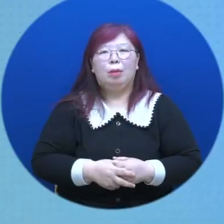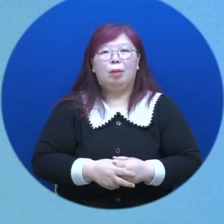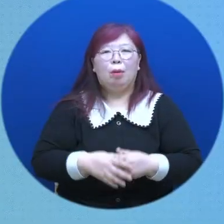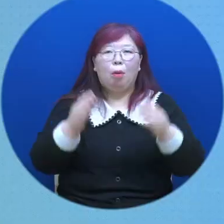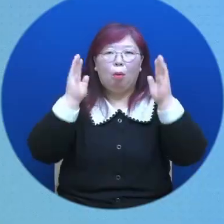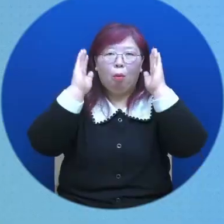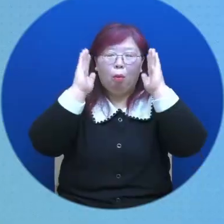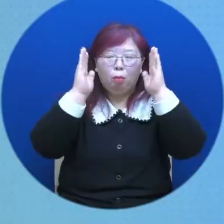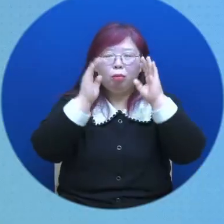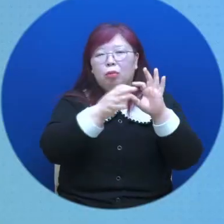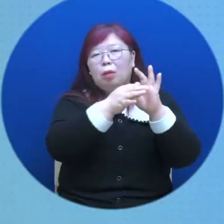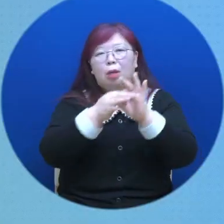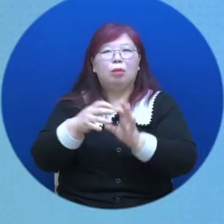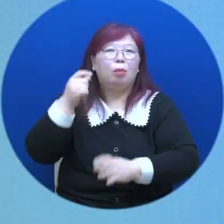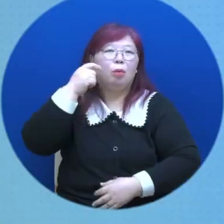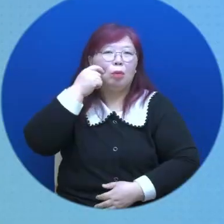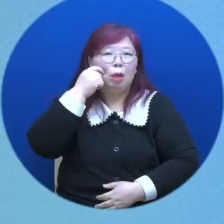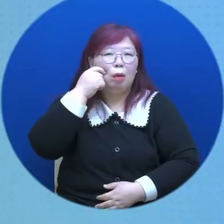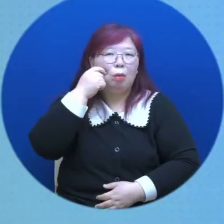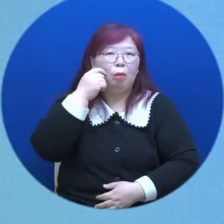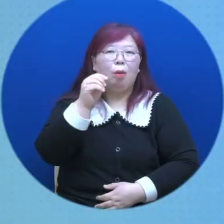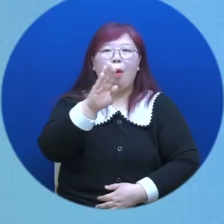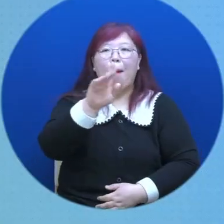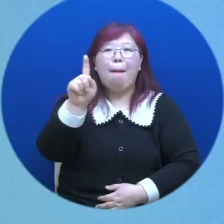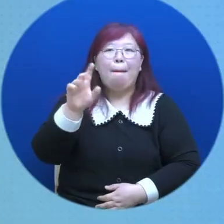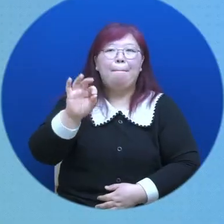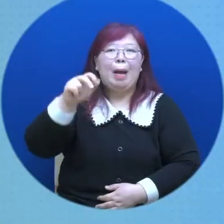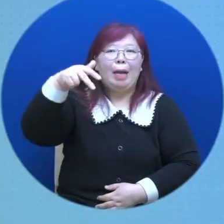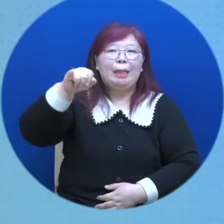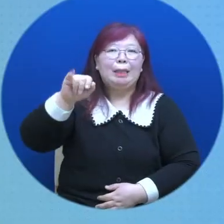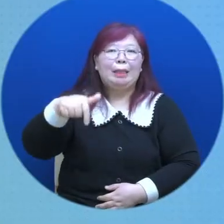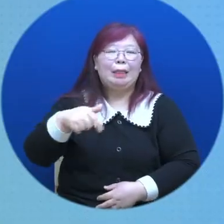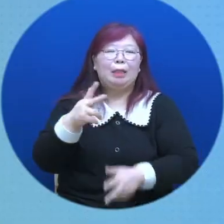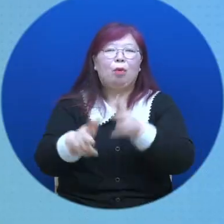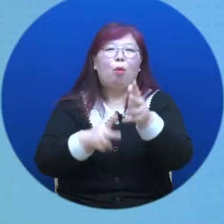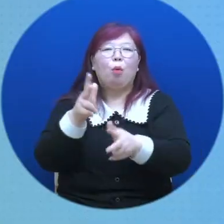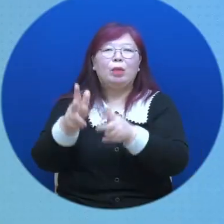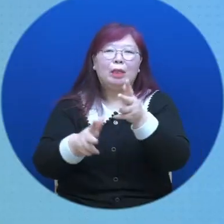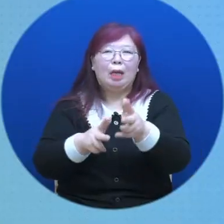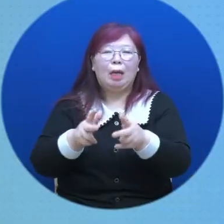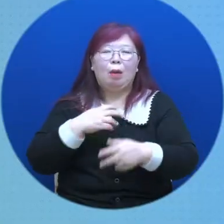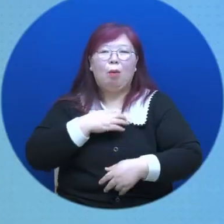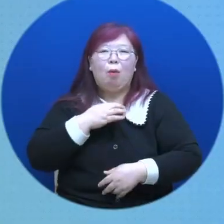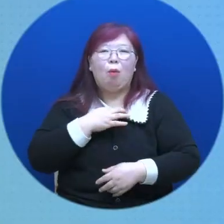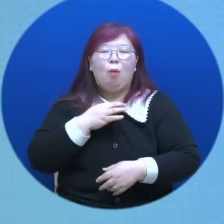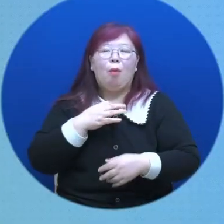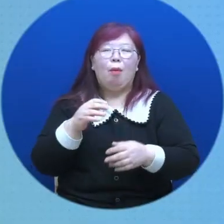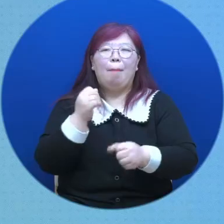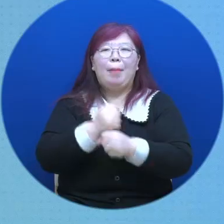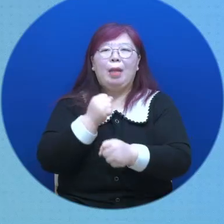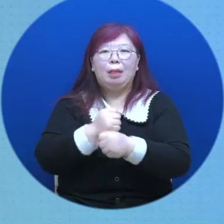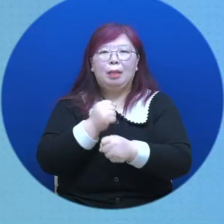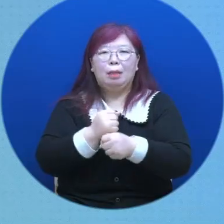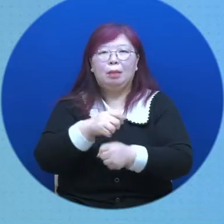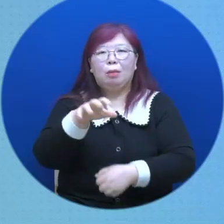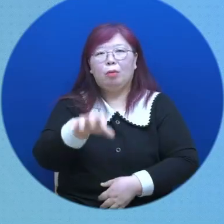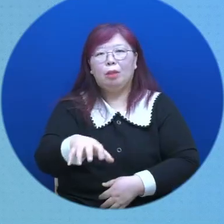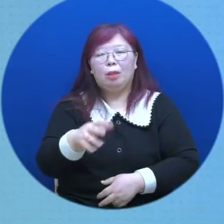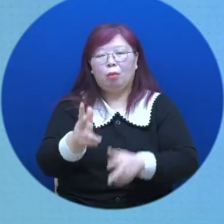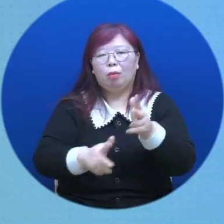결국 중퇴하고 방직 공장에 들어가서 방직 공장에 공순이로 일을